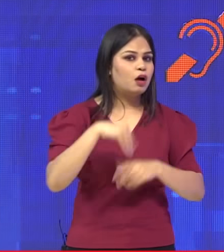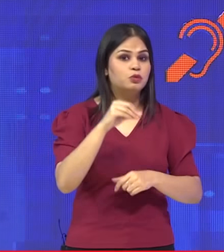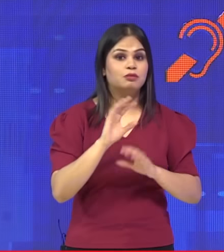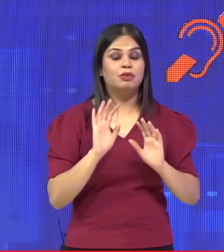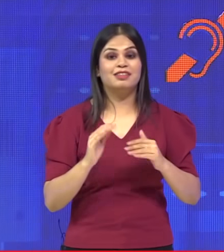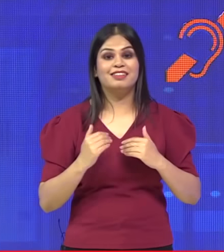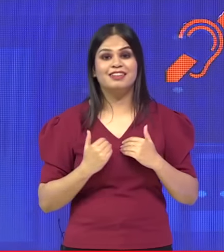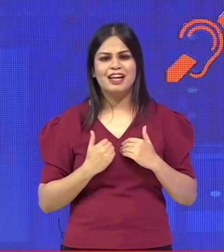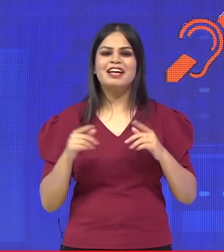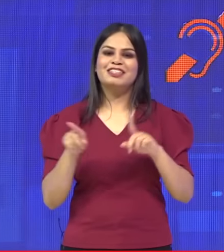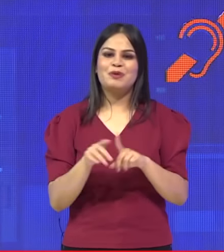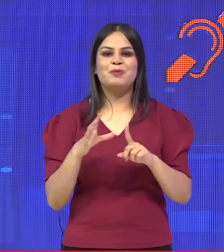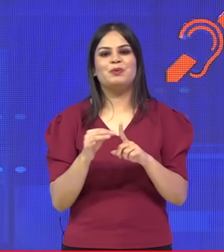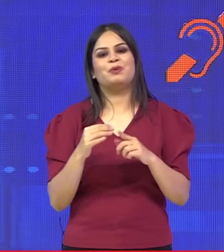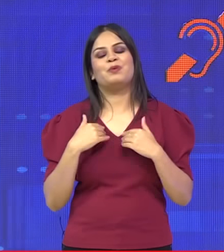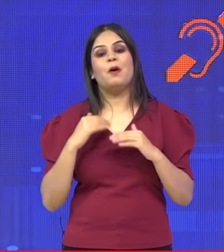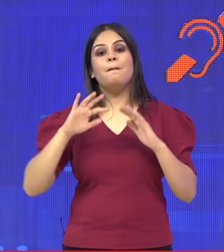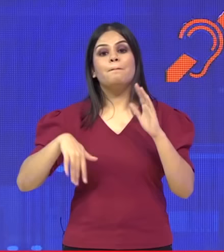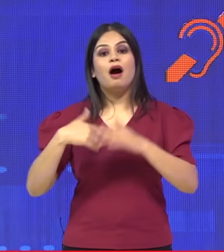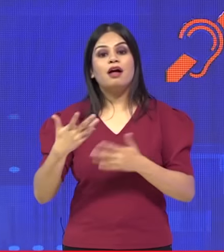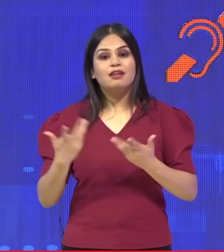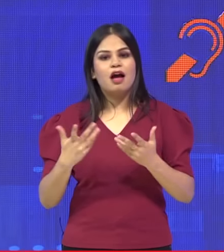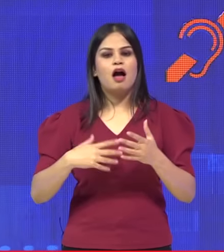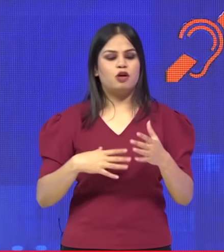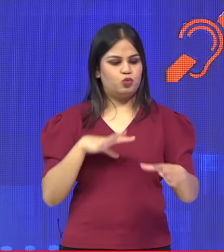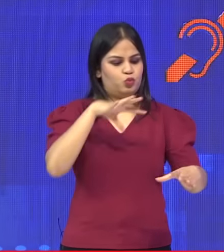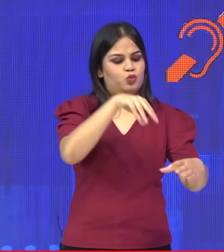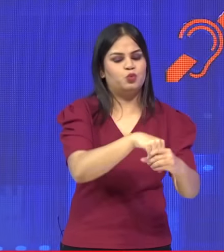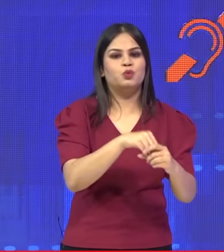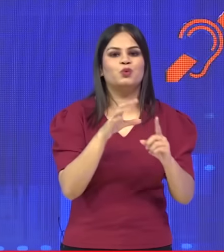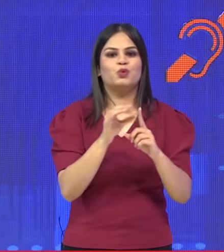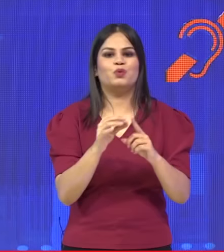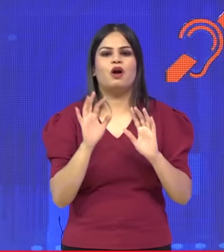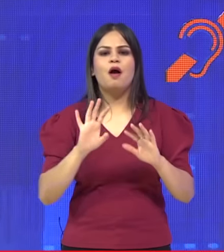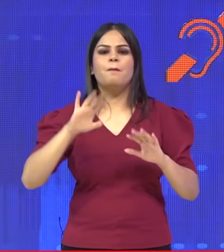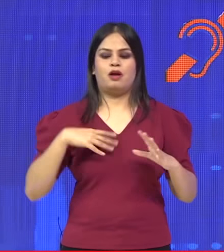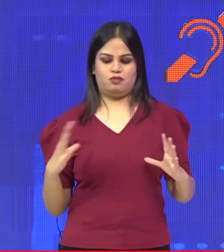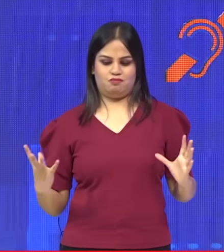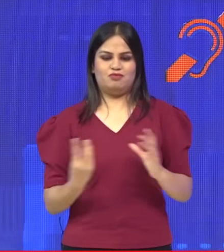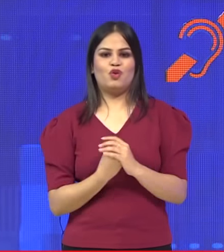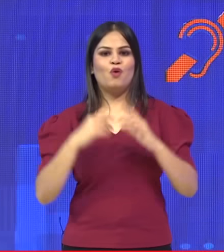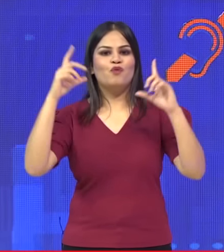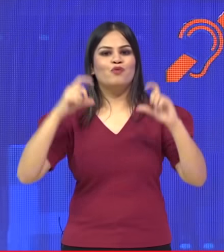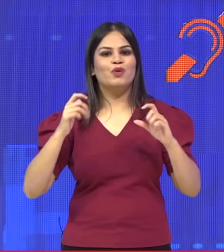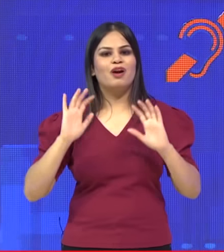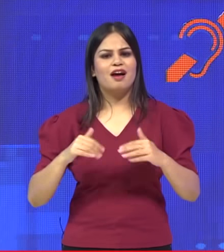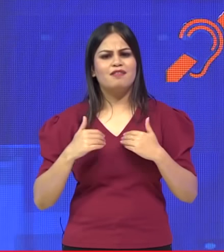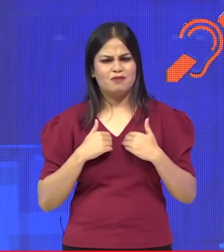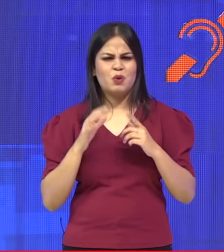सो आई डू डेम और वो भी मेरे साथ पिक्चर ले लेते हैं